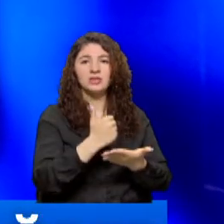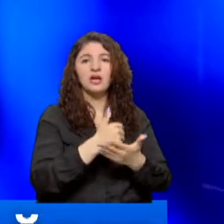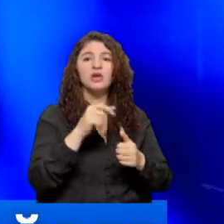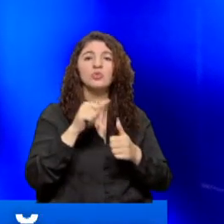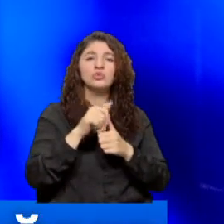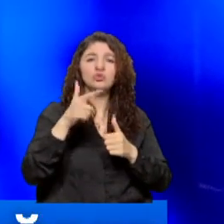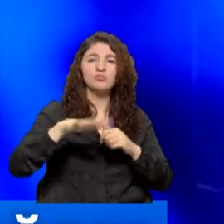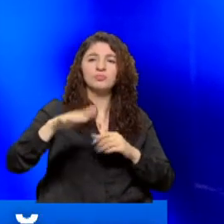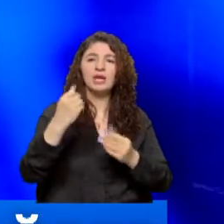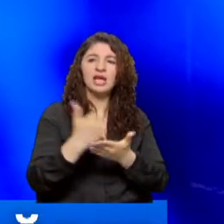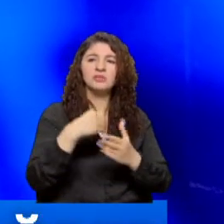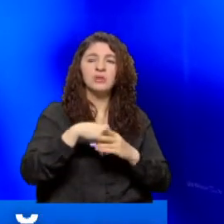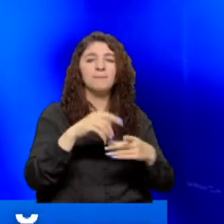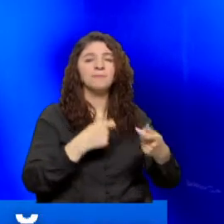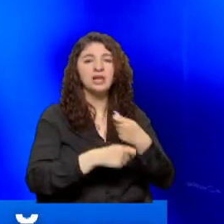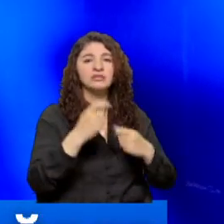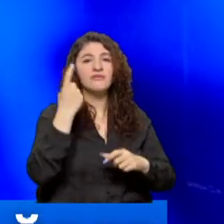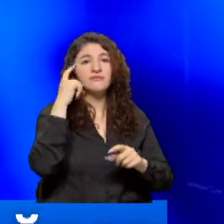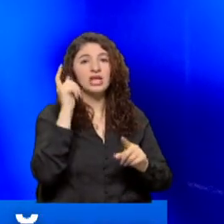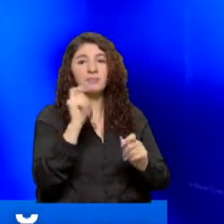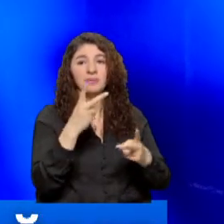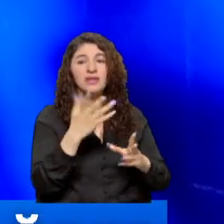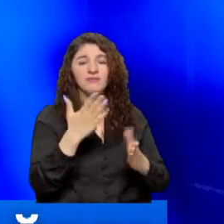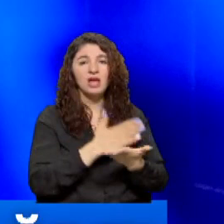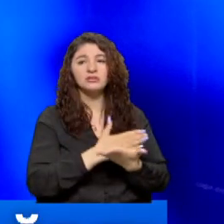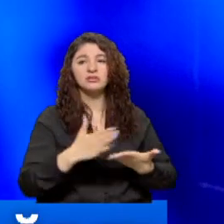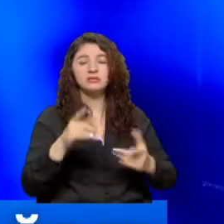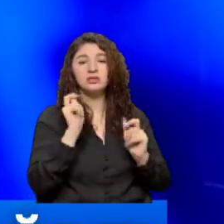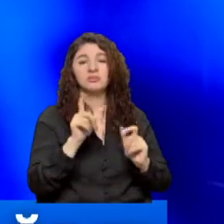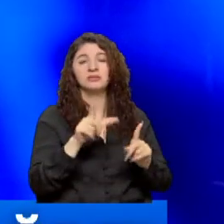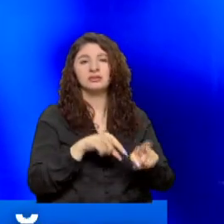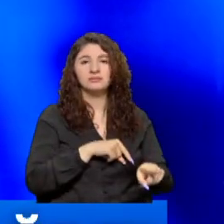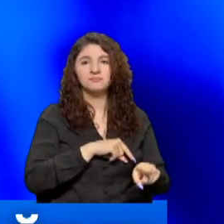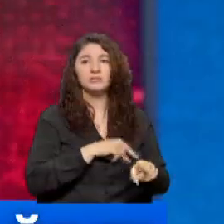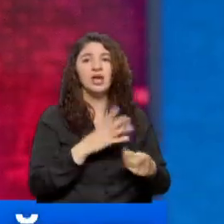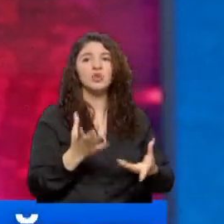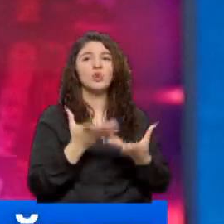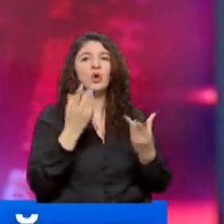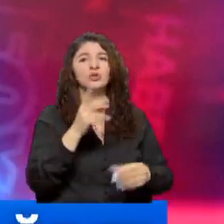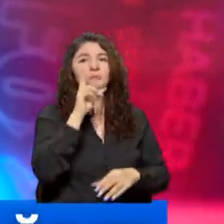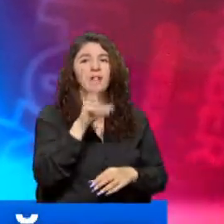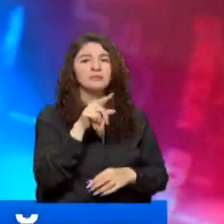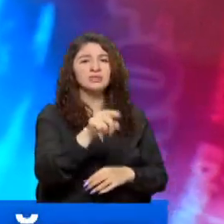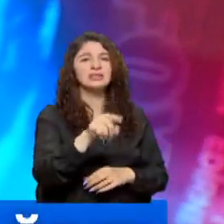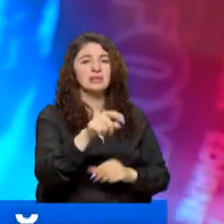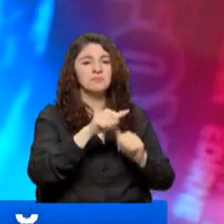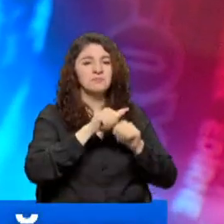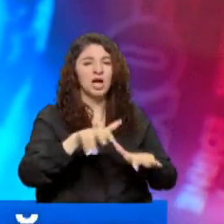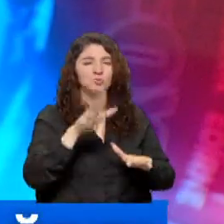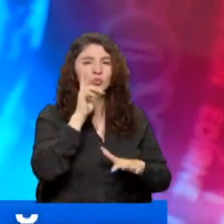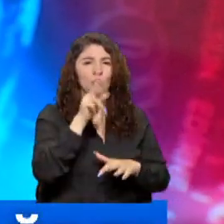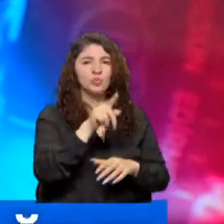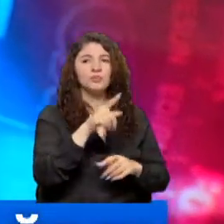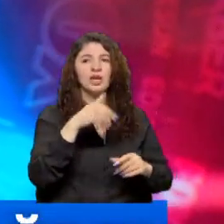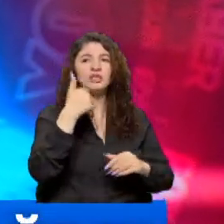kırsalda para kazanmak için fiyat ve piyasa öngörülebilirliği ve istikrarı sağlamalıdır ne olduğuna baktığım zaman sizin paylaşımlarınızı